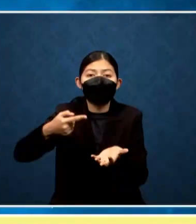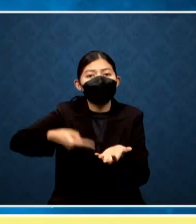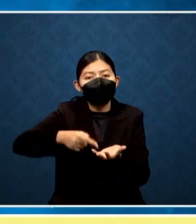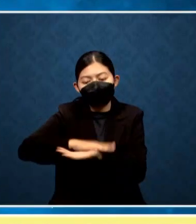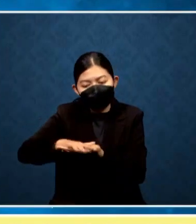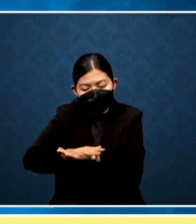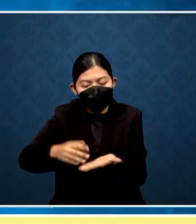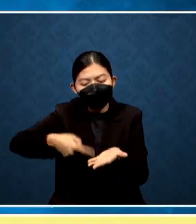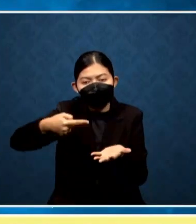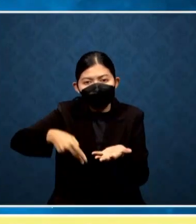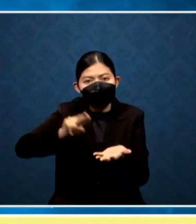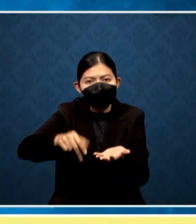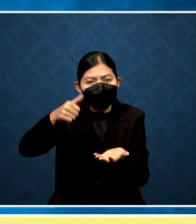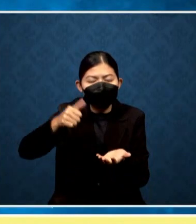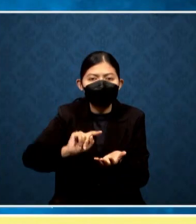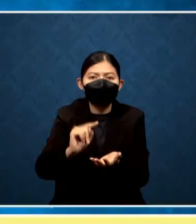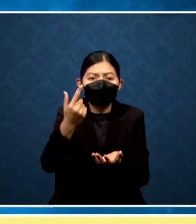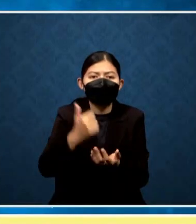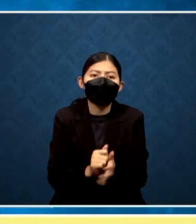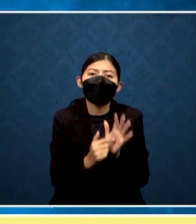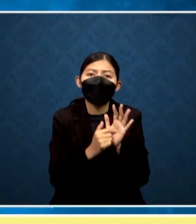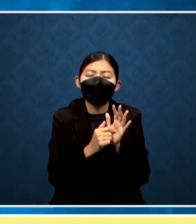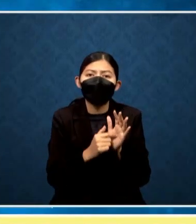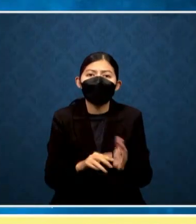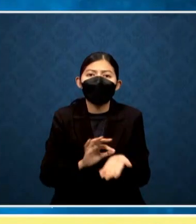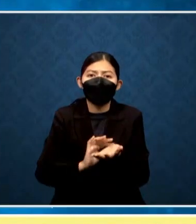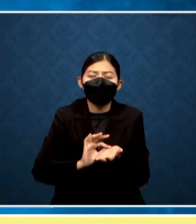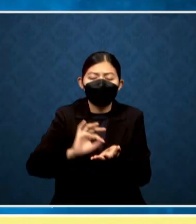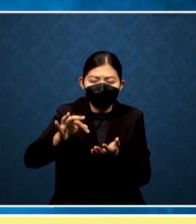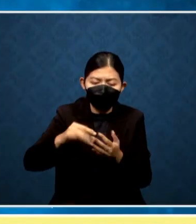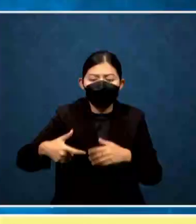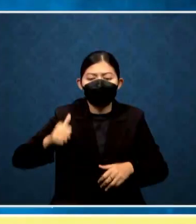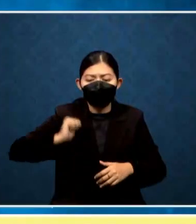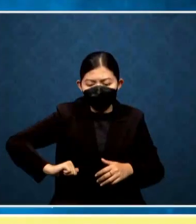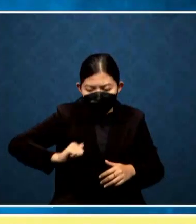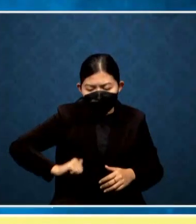้กระดาส่องหน้าการใช้ถุงผ้า